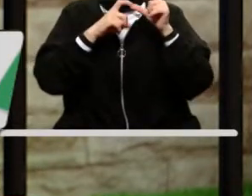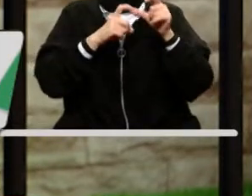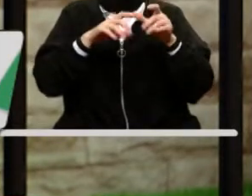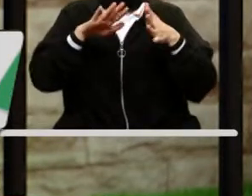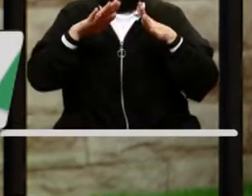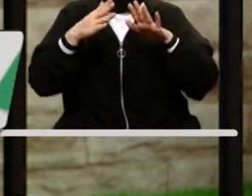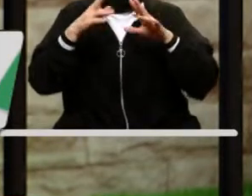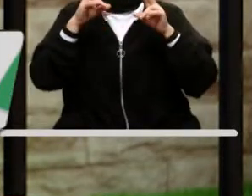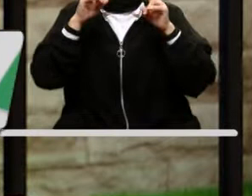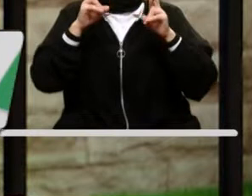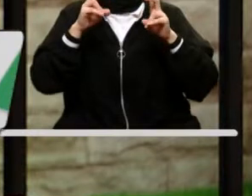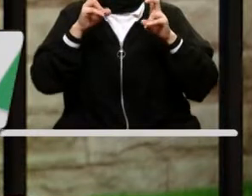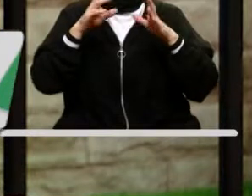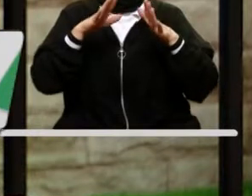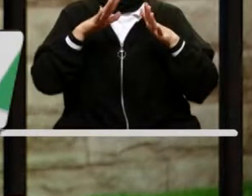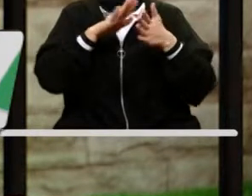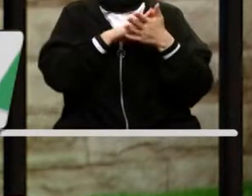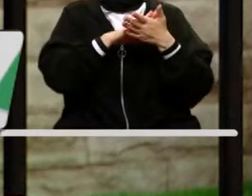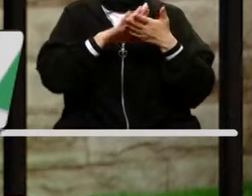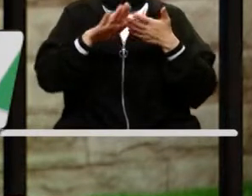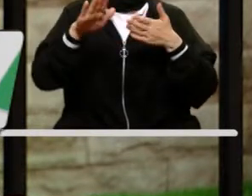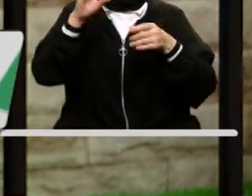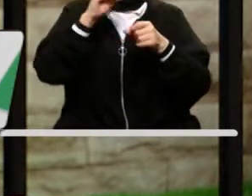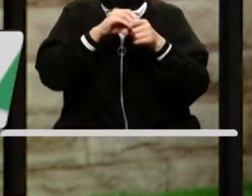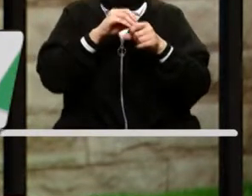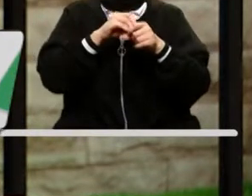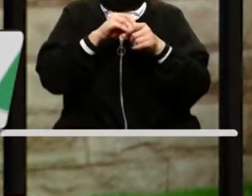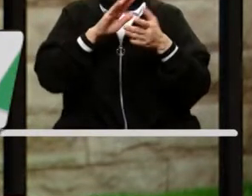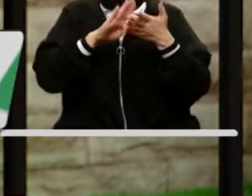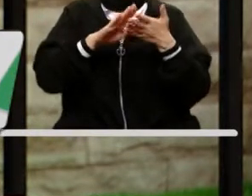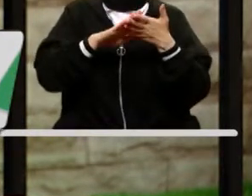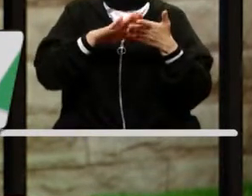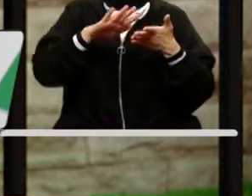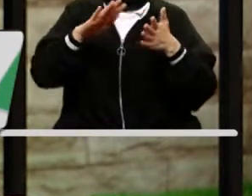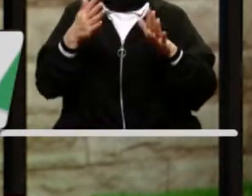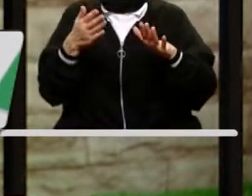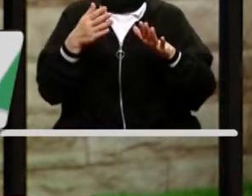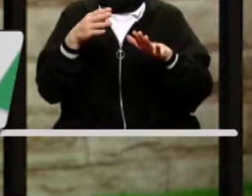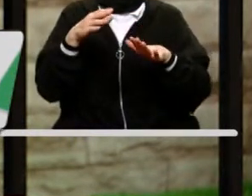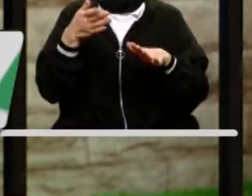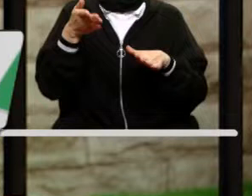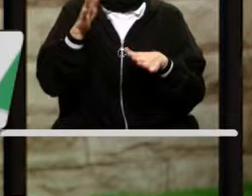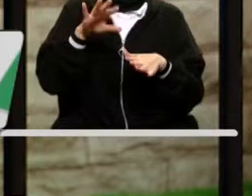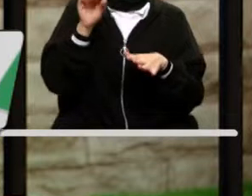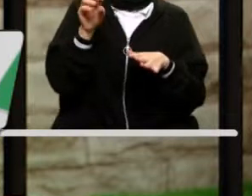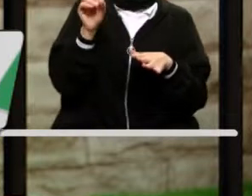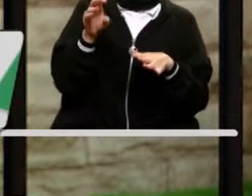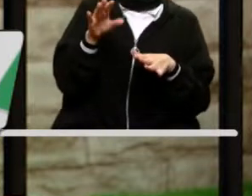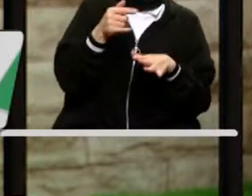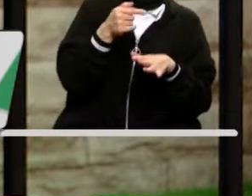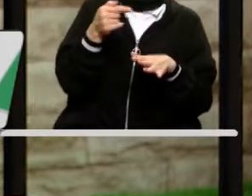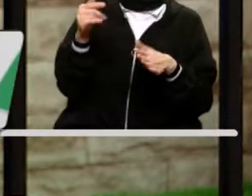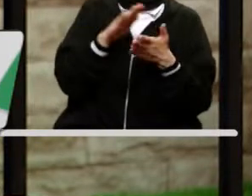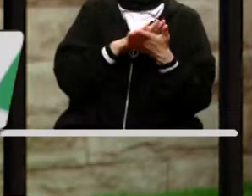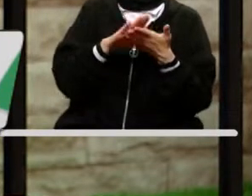konuları gidermek için gerek etüt olarak gerek arkadaşlarından bunları giderip en az 10 tane değişik soru